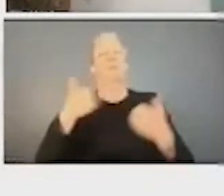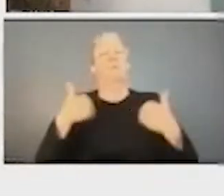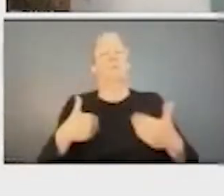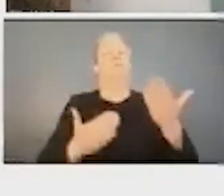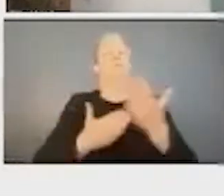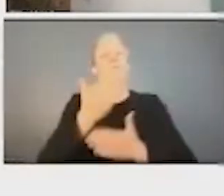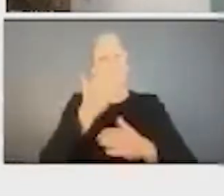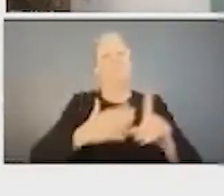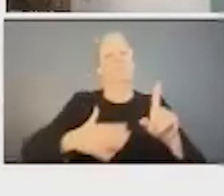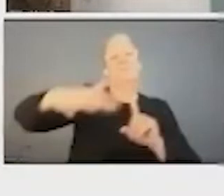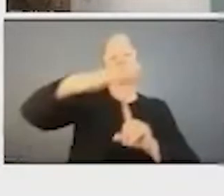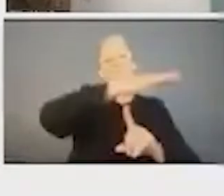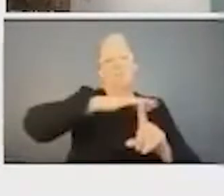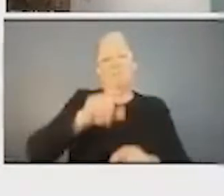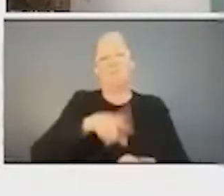وناس كثيرين جدا،